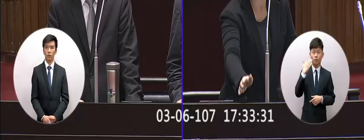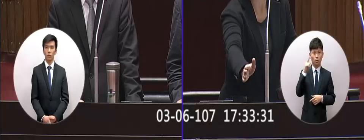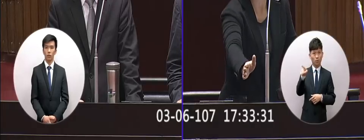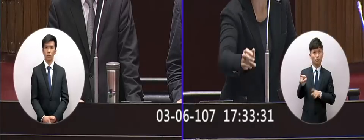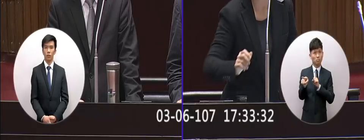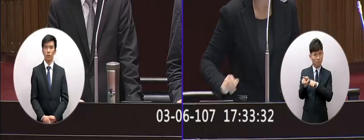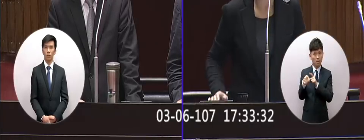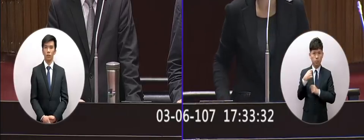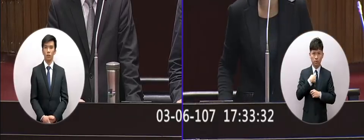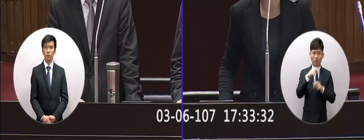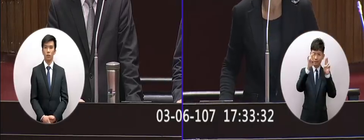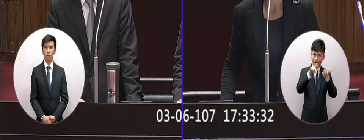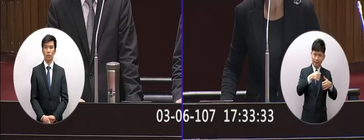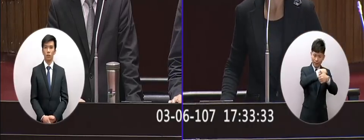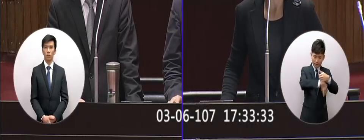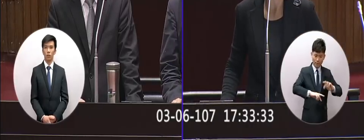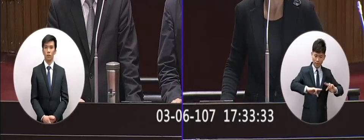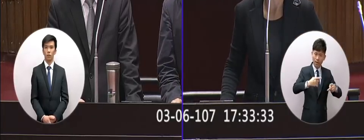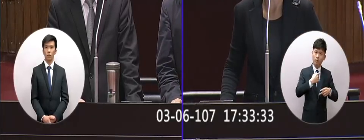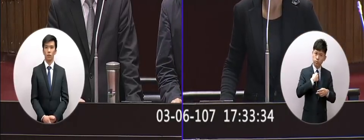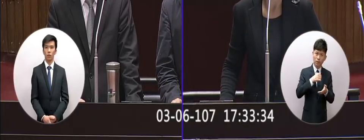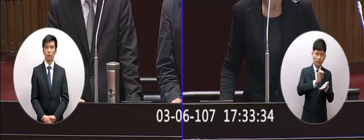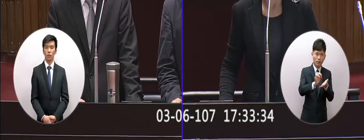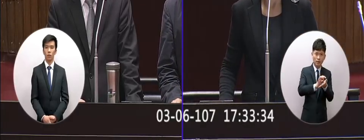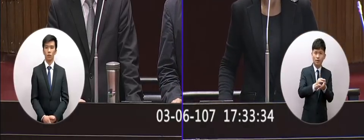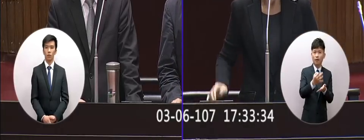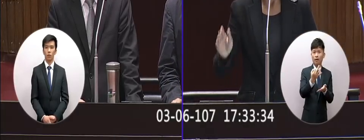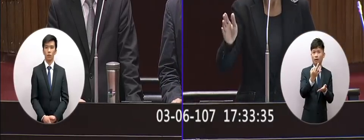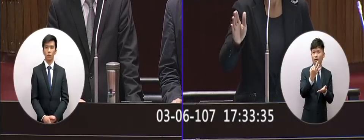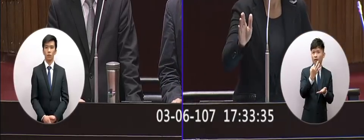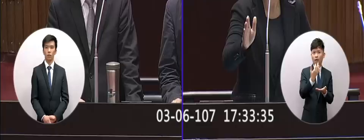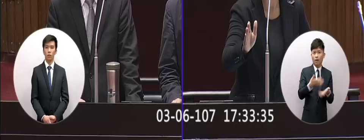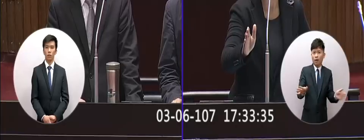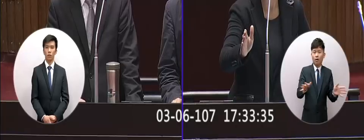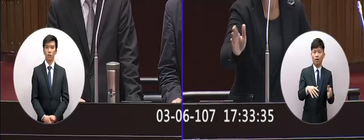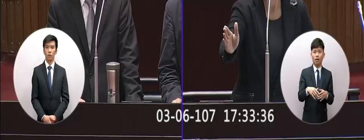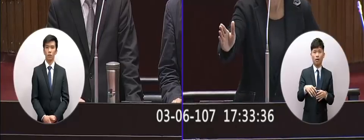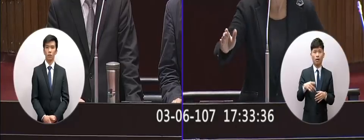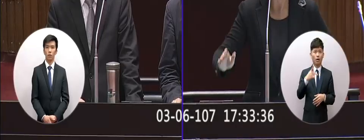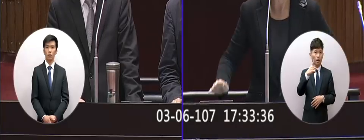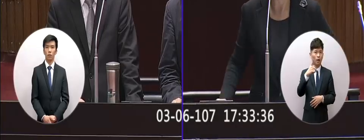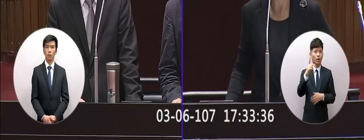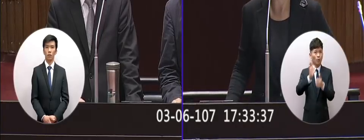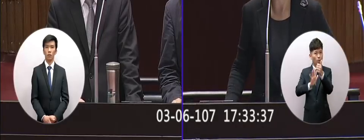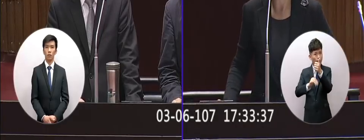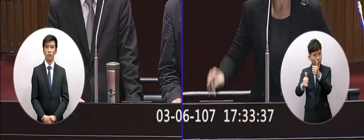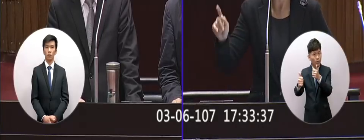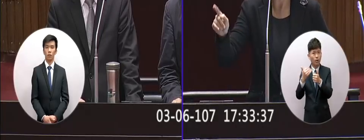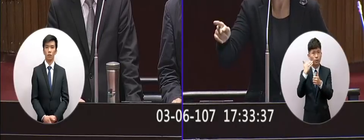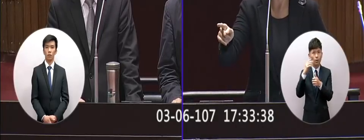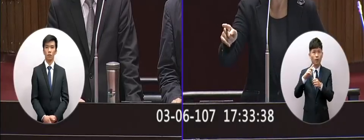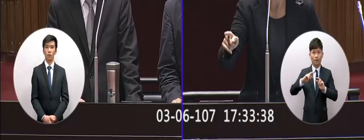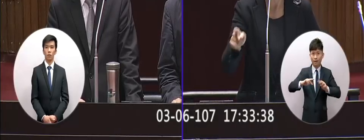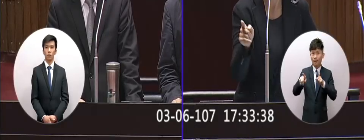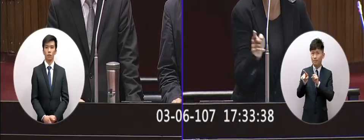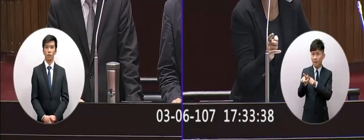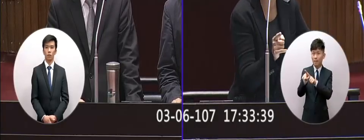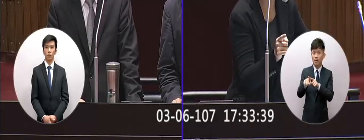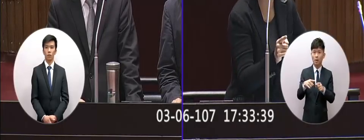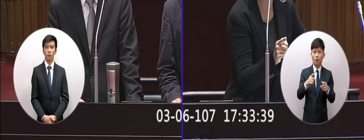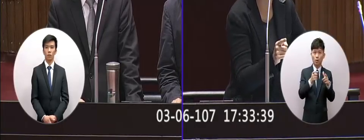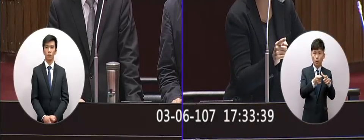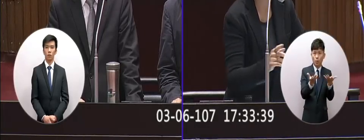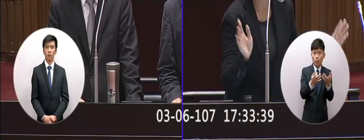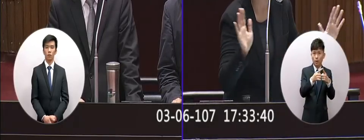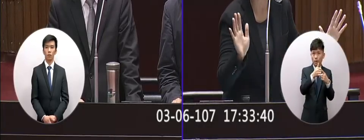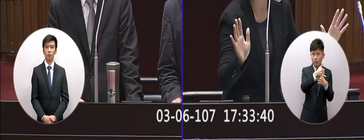的话，我要改我的电脑系统，要花好多钱。古拉斯委员，如果让你这样改的话，我第一线的公务员可能会